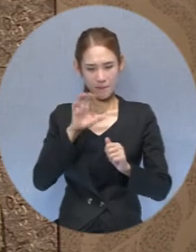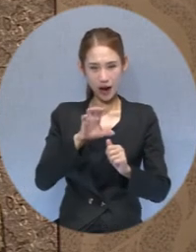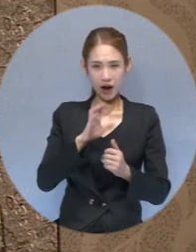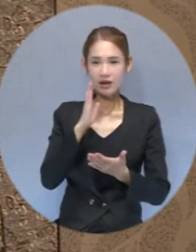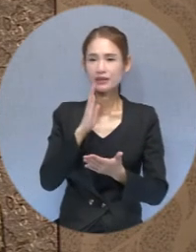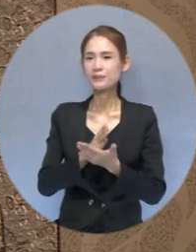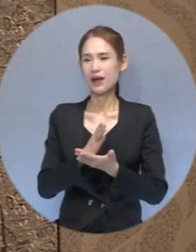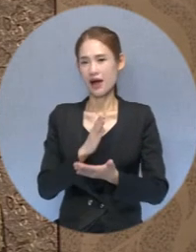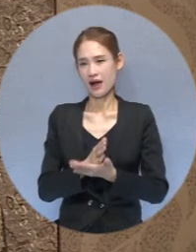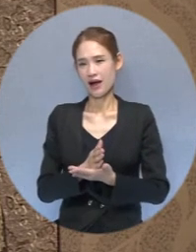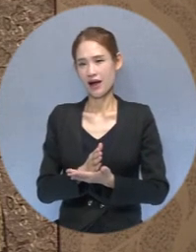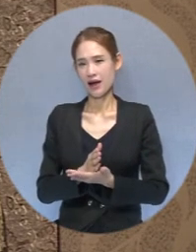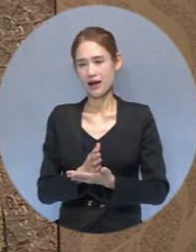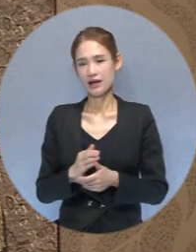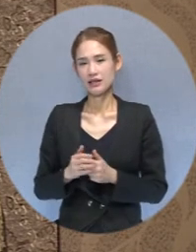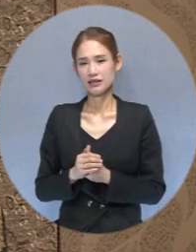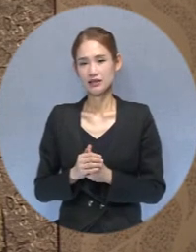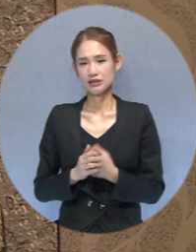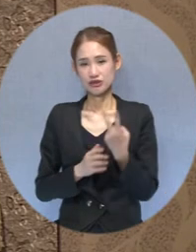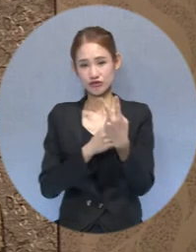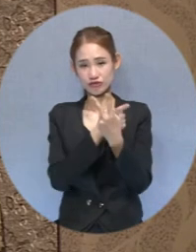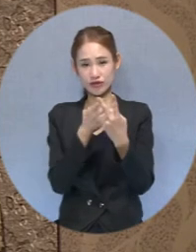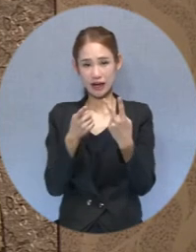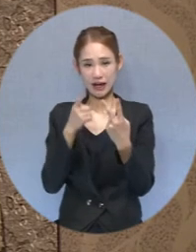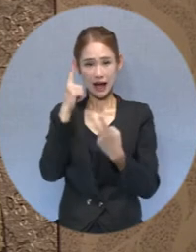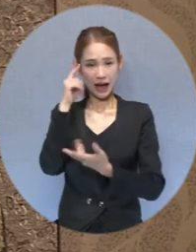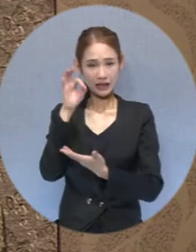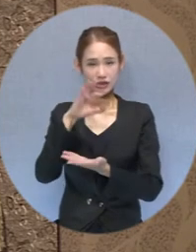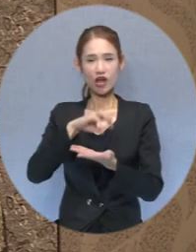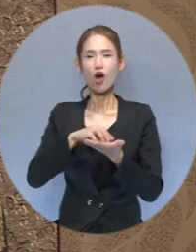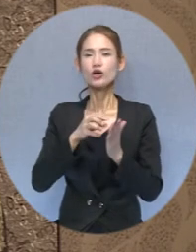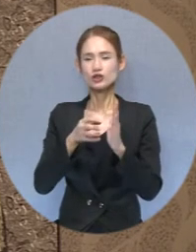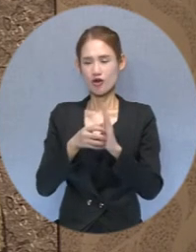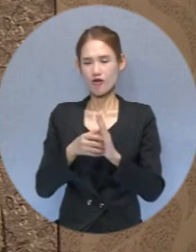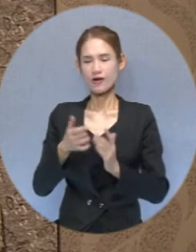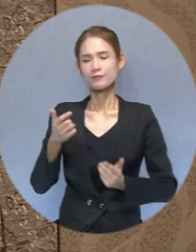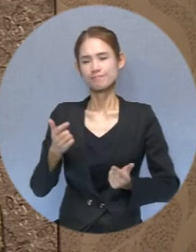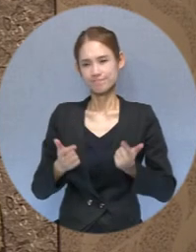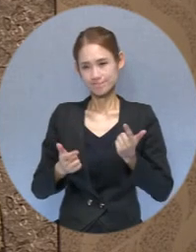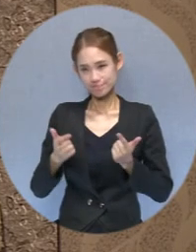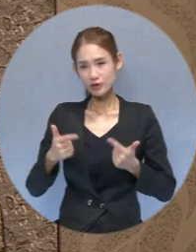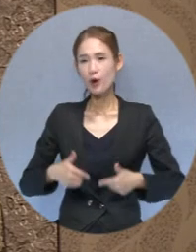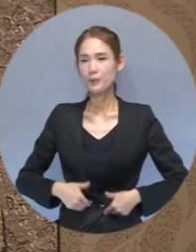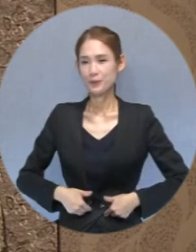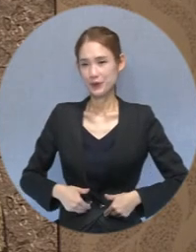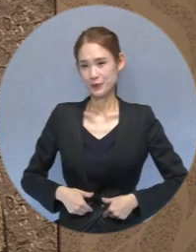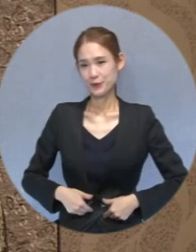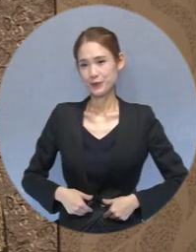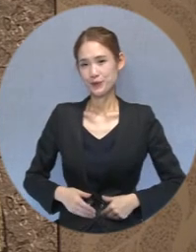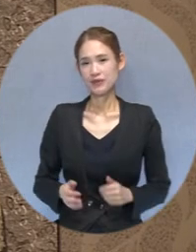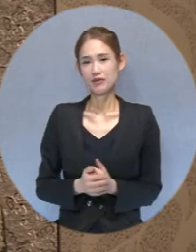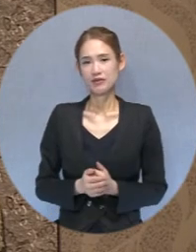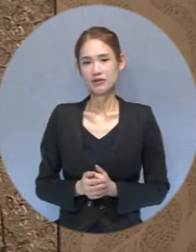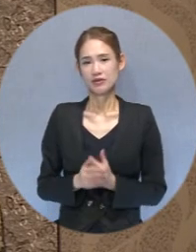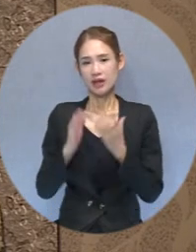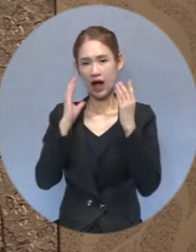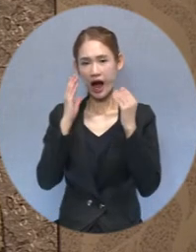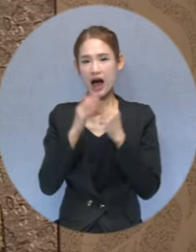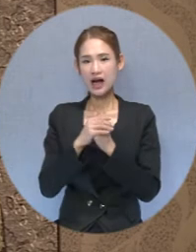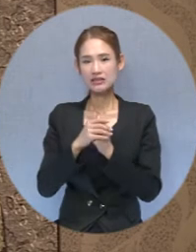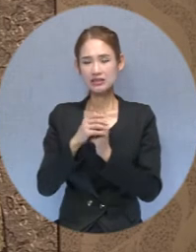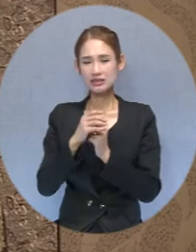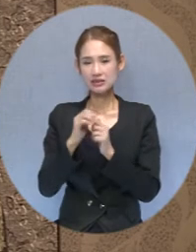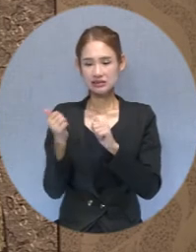된다라는 부분도 있거든요. 예. 그런 둘의 가치관이 적절하게 이제 균형을 맞춰 나가야죠. 네. 근데 만약 아이들의 사망 사고가